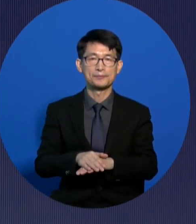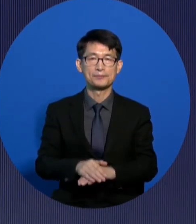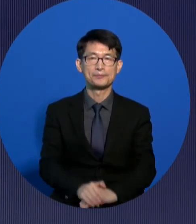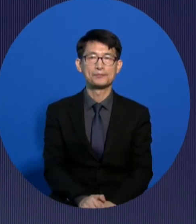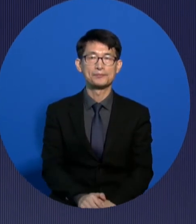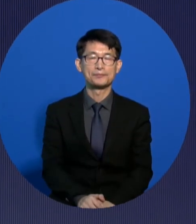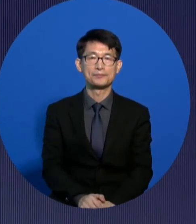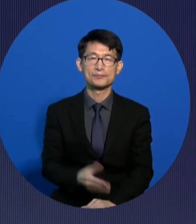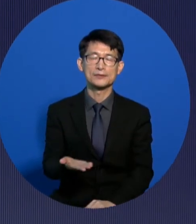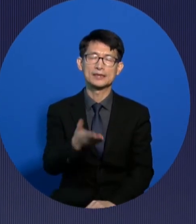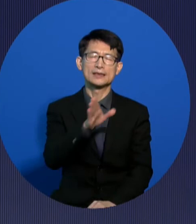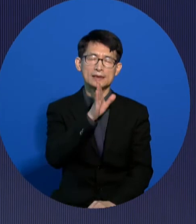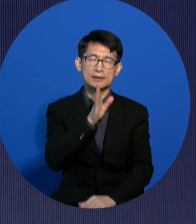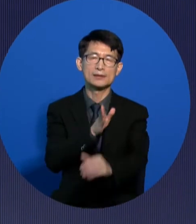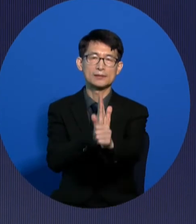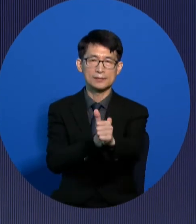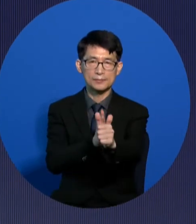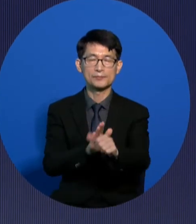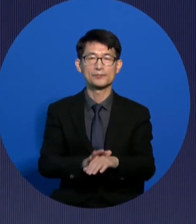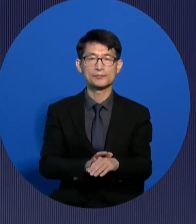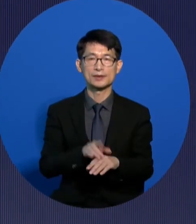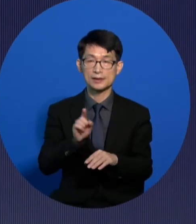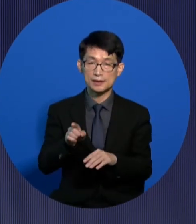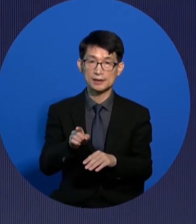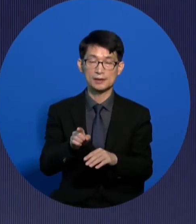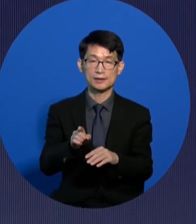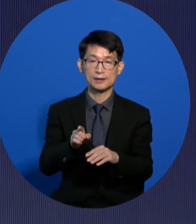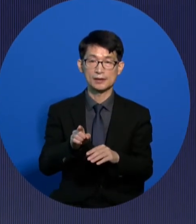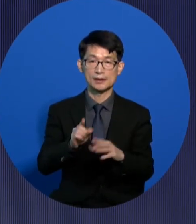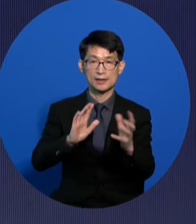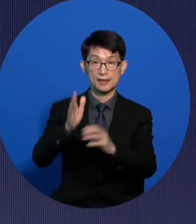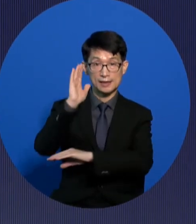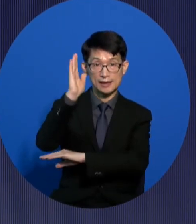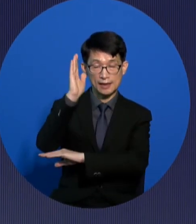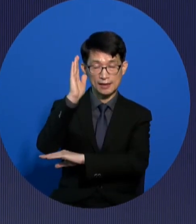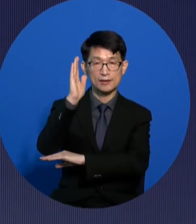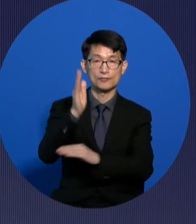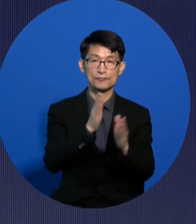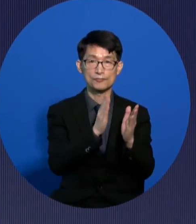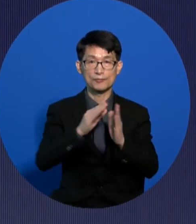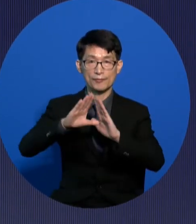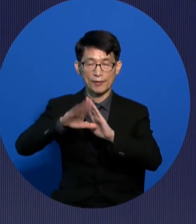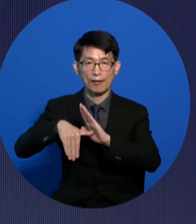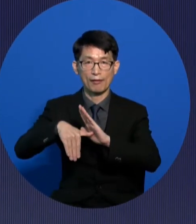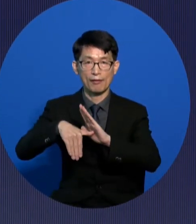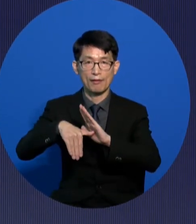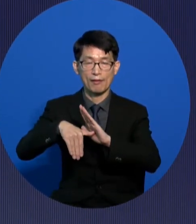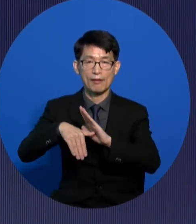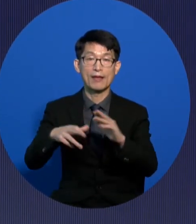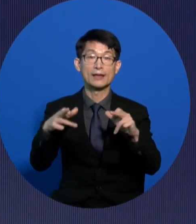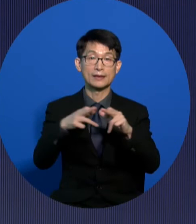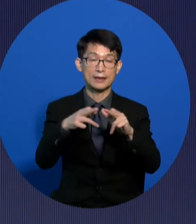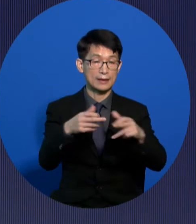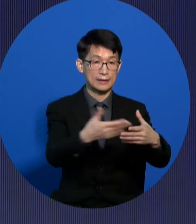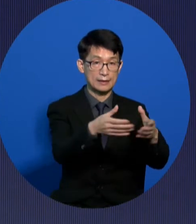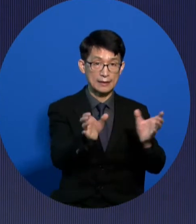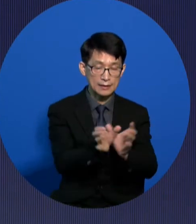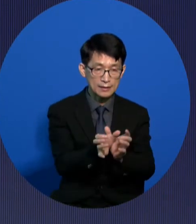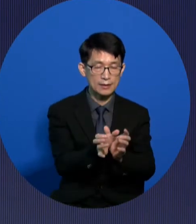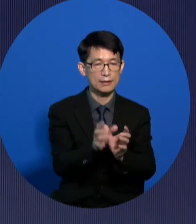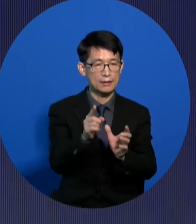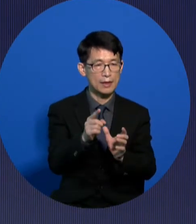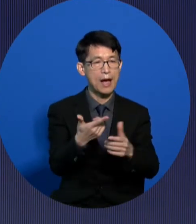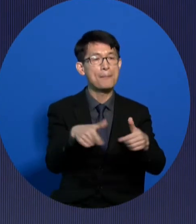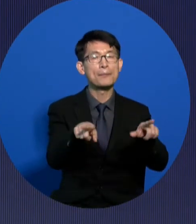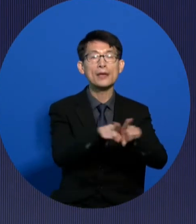정말 부탁드리는데 이 세션을 준비하시는 분들도 좀 더 우리 장애인 단체와 생각을